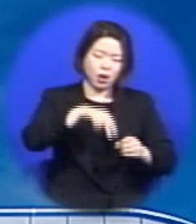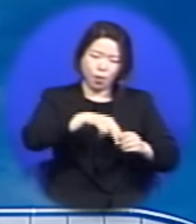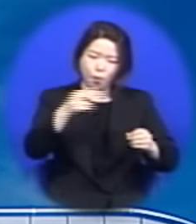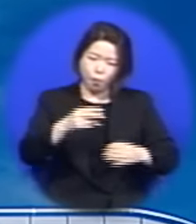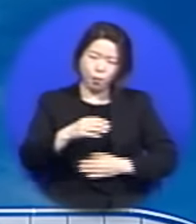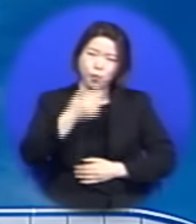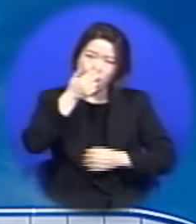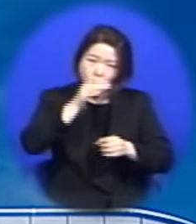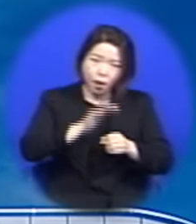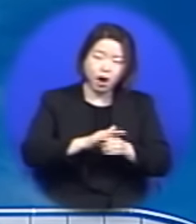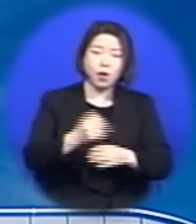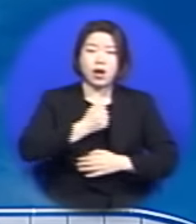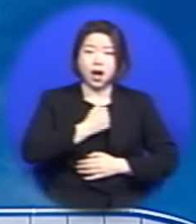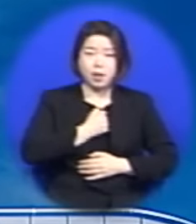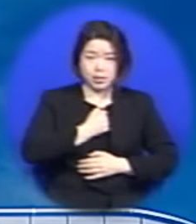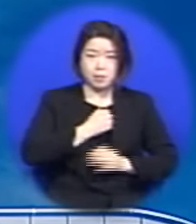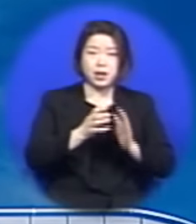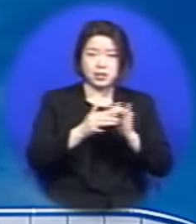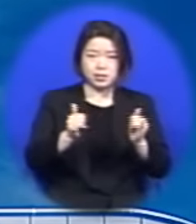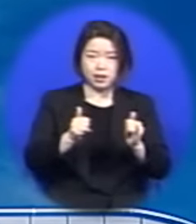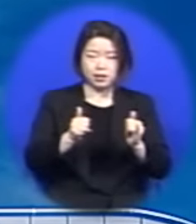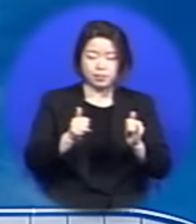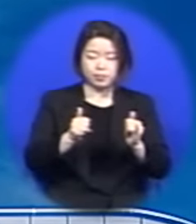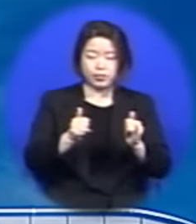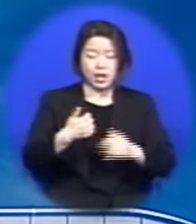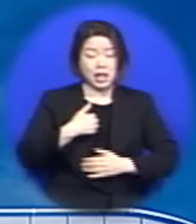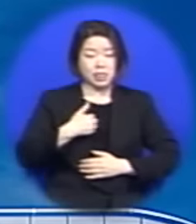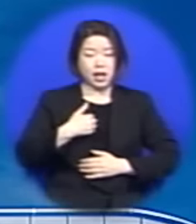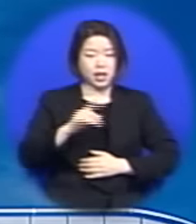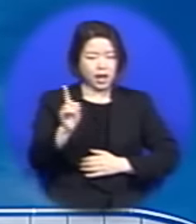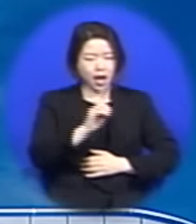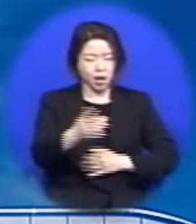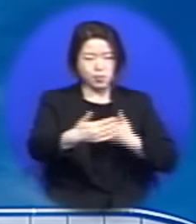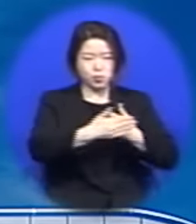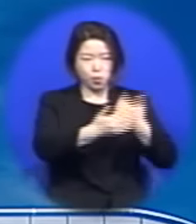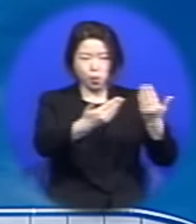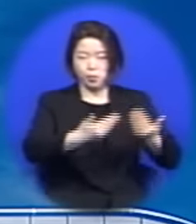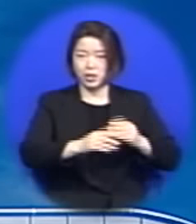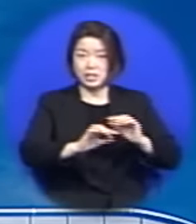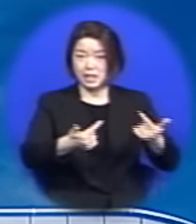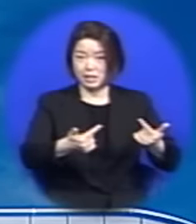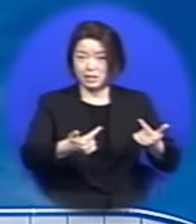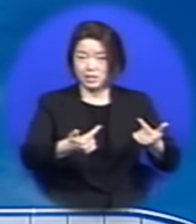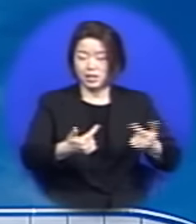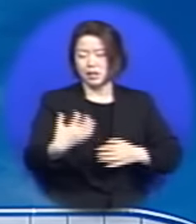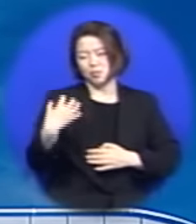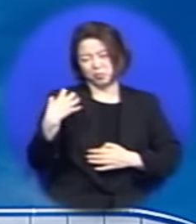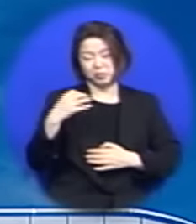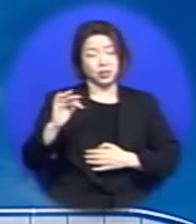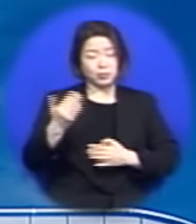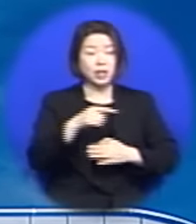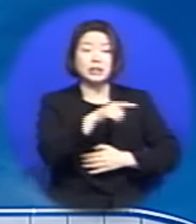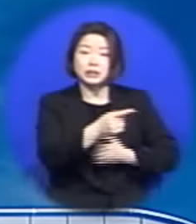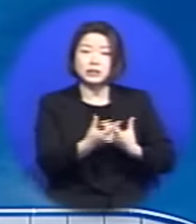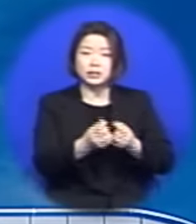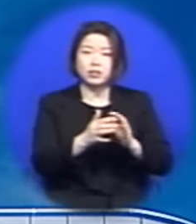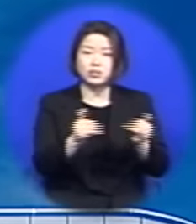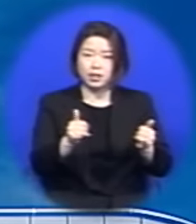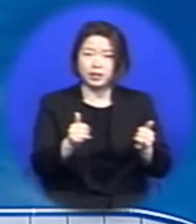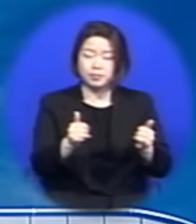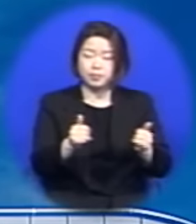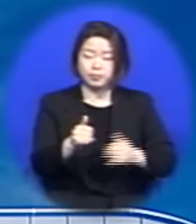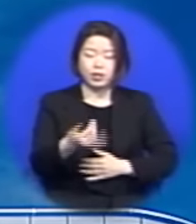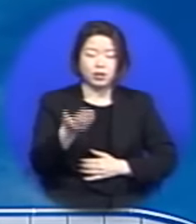억울하고 답답한 나에게 아무런 도움도 안 될 것 같은 부담만 되는 그런 사람들 근데